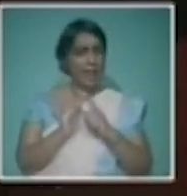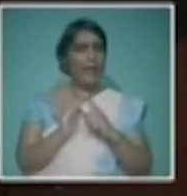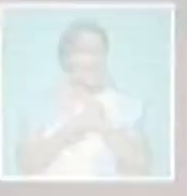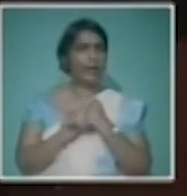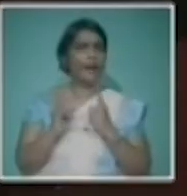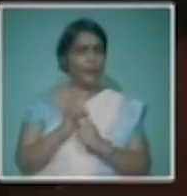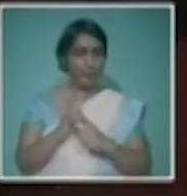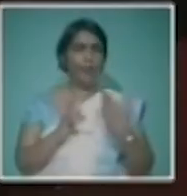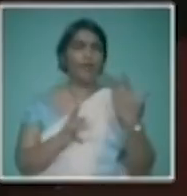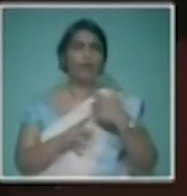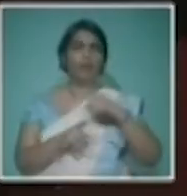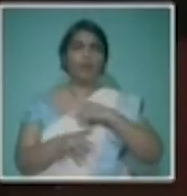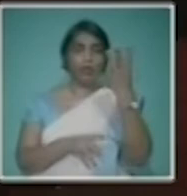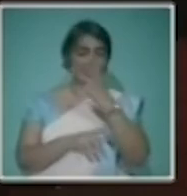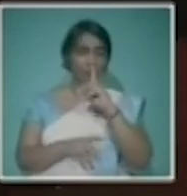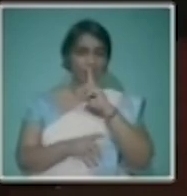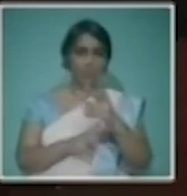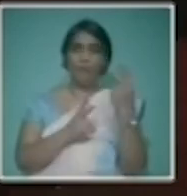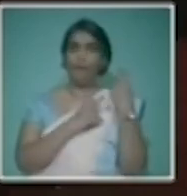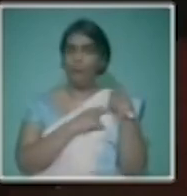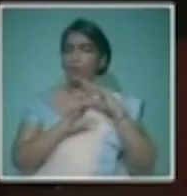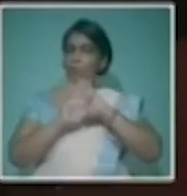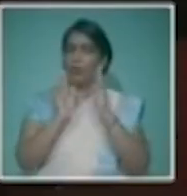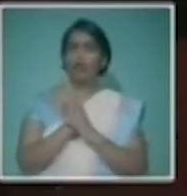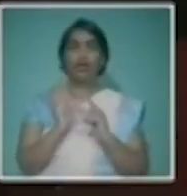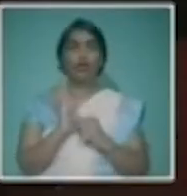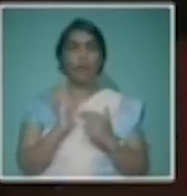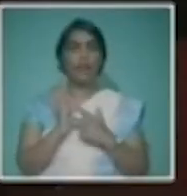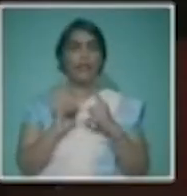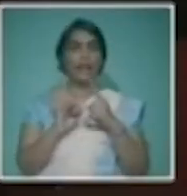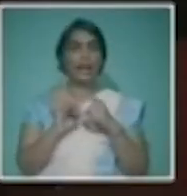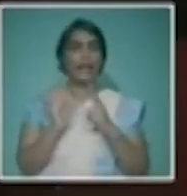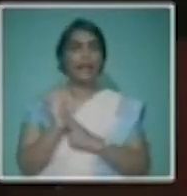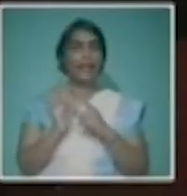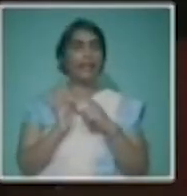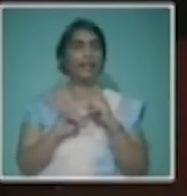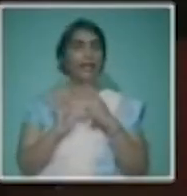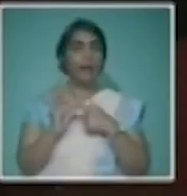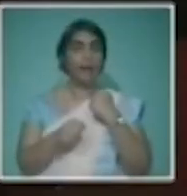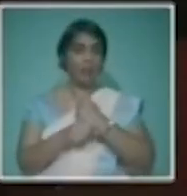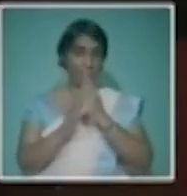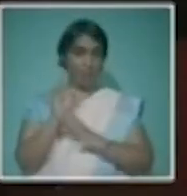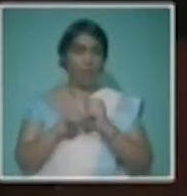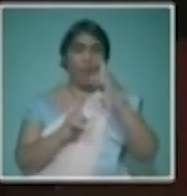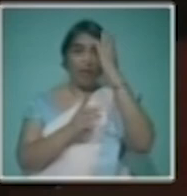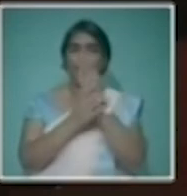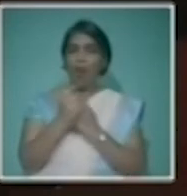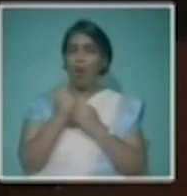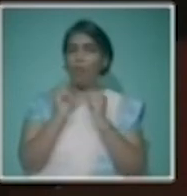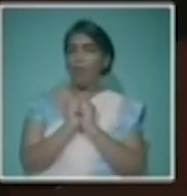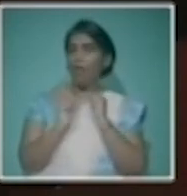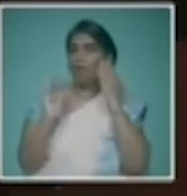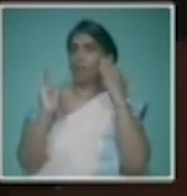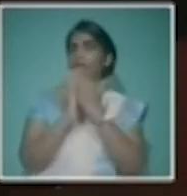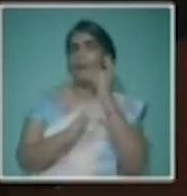අධිකාරියටත් තුනට අපි කියලා තියෙනවා ඒක බාර දුන්න සම්පූර්ණ ව්‍යාපෘතිය ඉන්දික අනුරුද්ධ රාජ්‍යමත්තුමාට මේ ආගමික සිද්ධාස්ථාන වලට වැඩපිළිවෙලක් හදලා